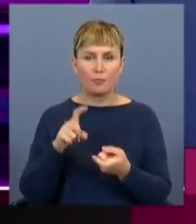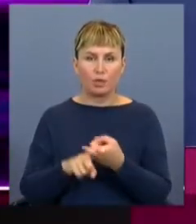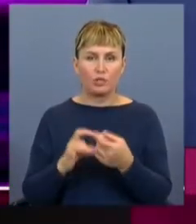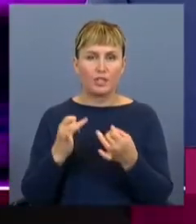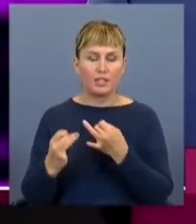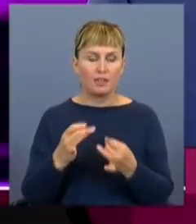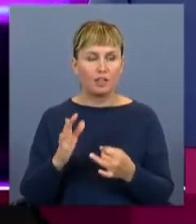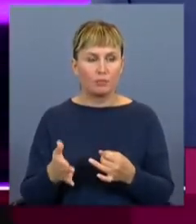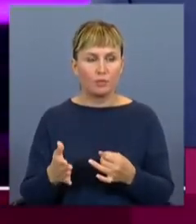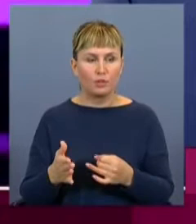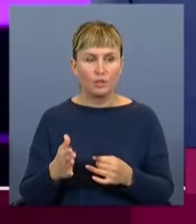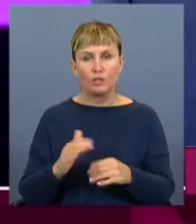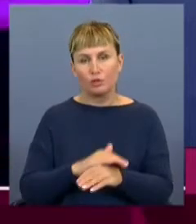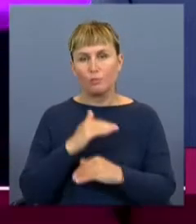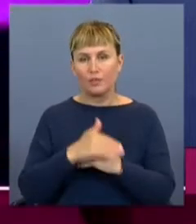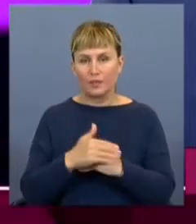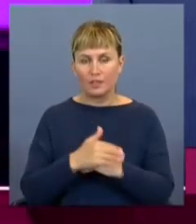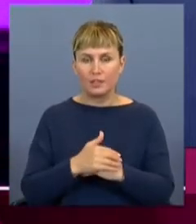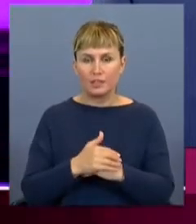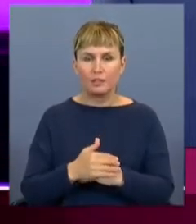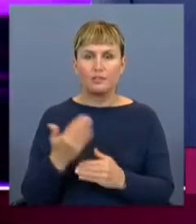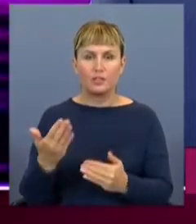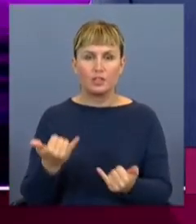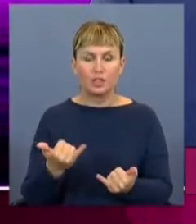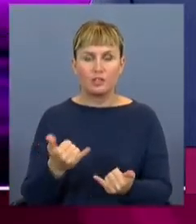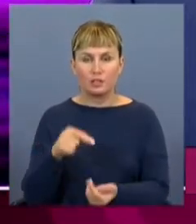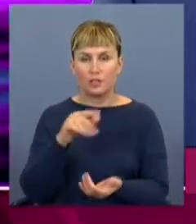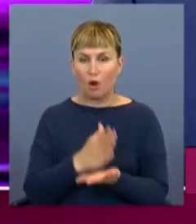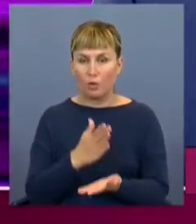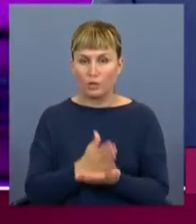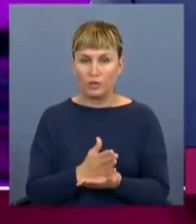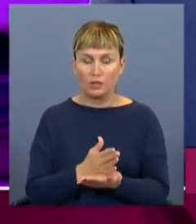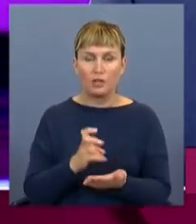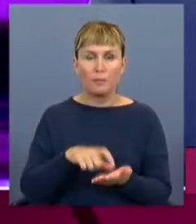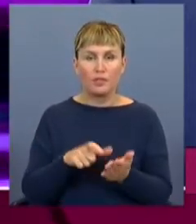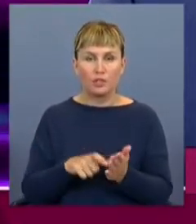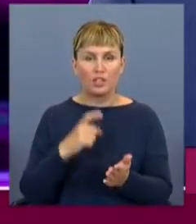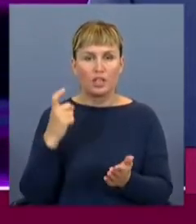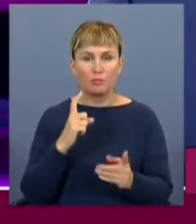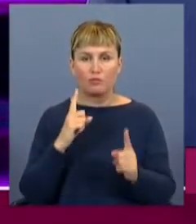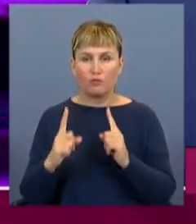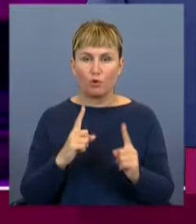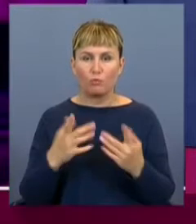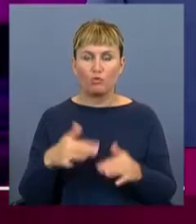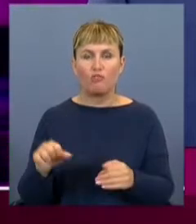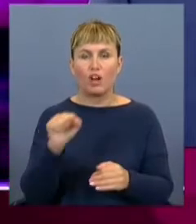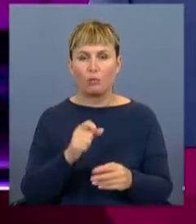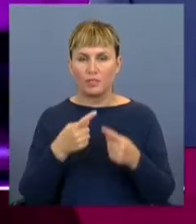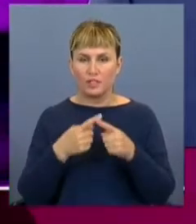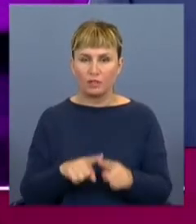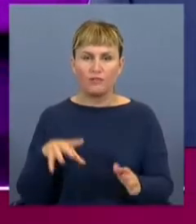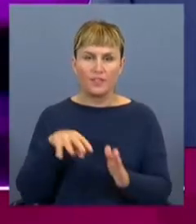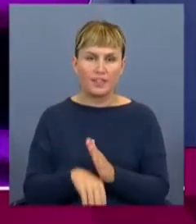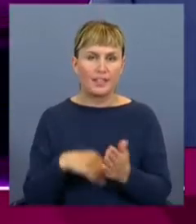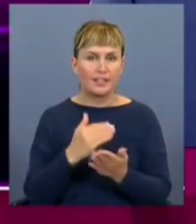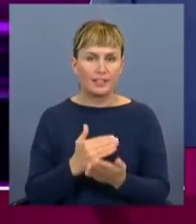вечер. Вы как раз находитесь на площадке экономического форума и сами слышали заявление президента о блокчейне. Уже в августе технологию внедрят в